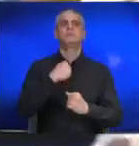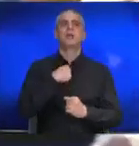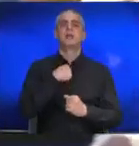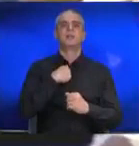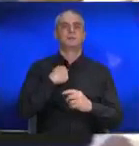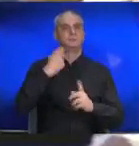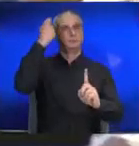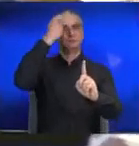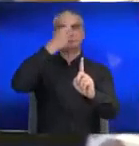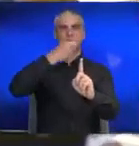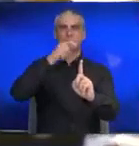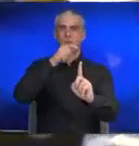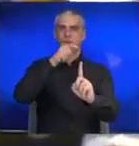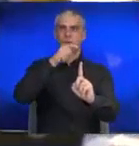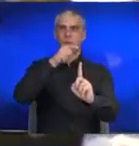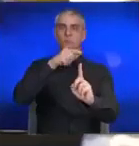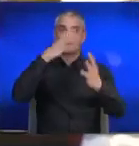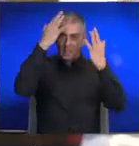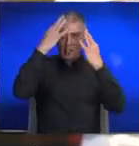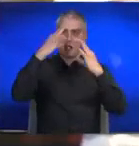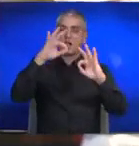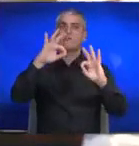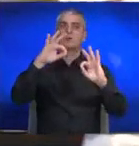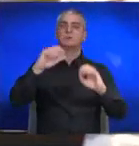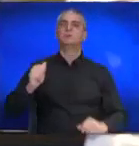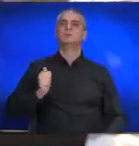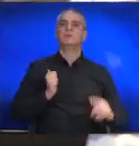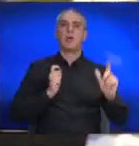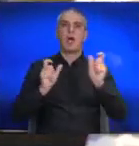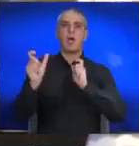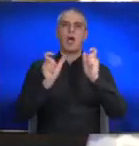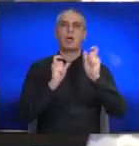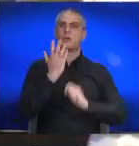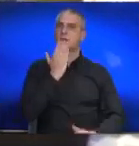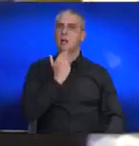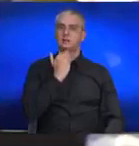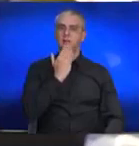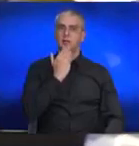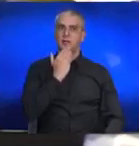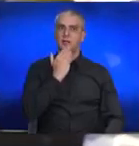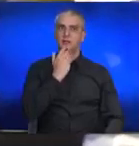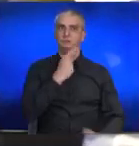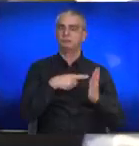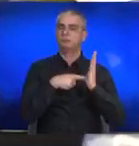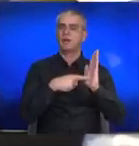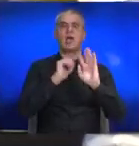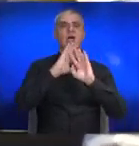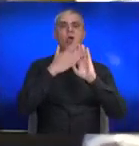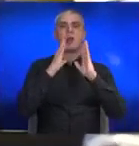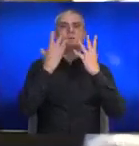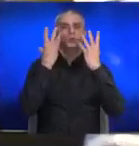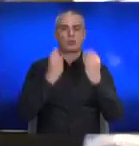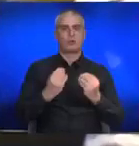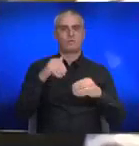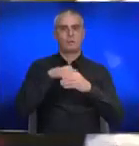משואה זו, לכבוד צבא ההגנה לישראל, המבטא את כל הטוב